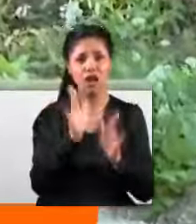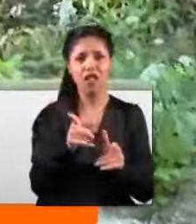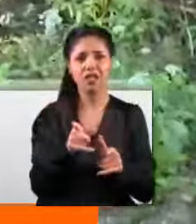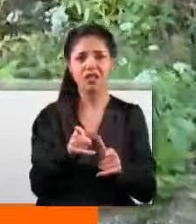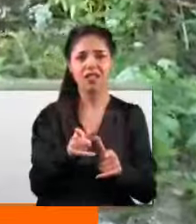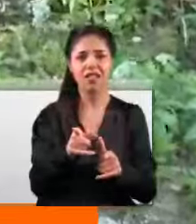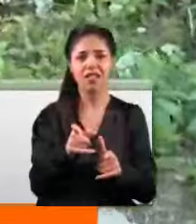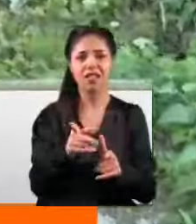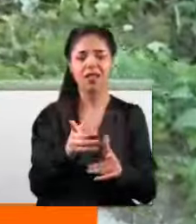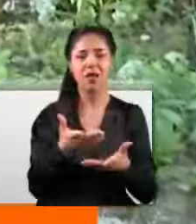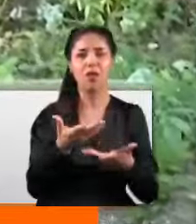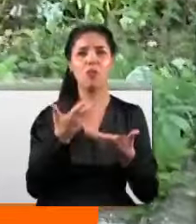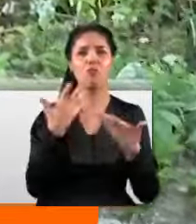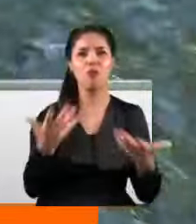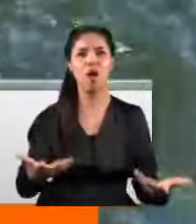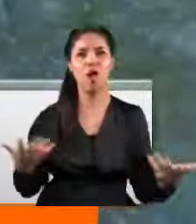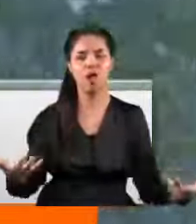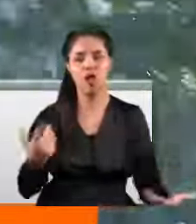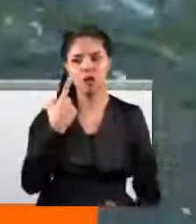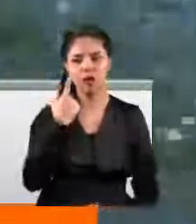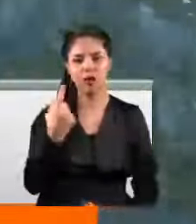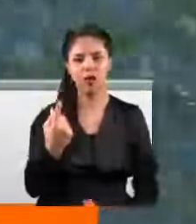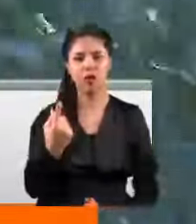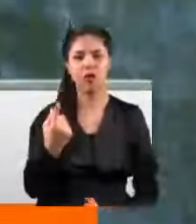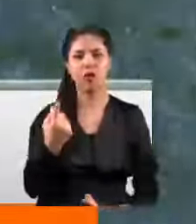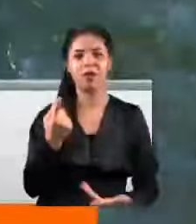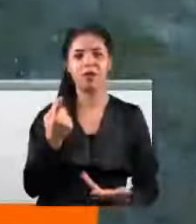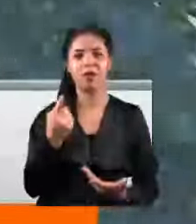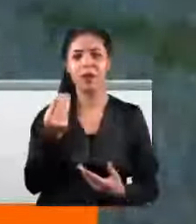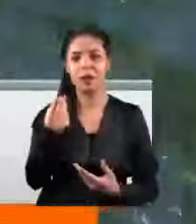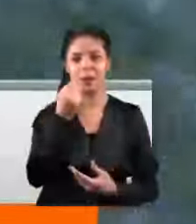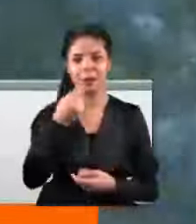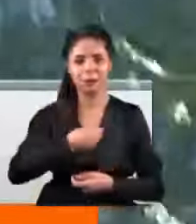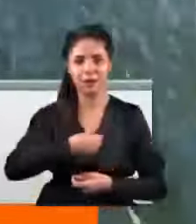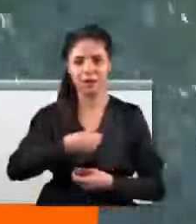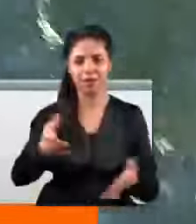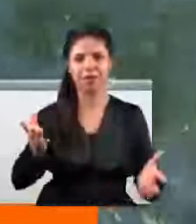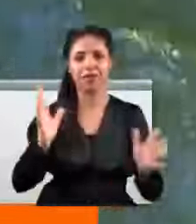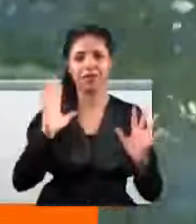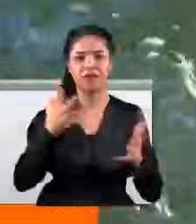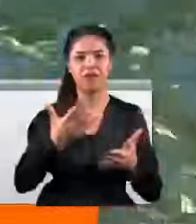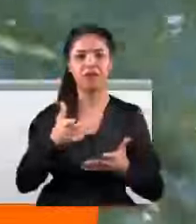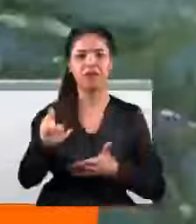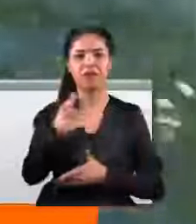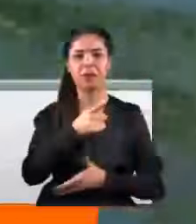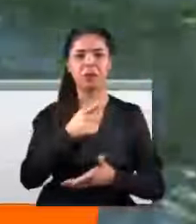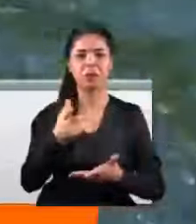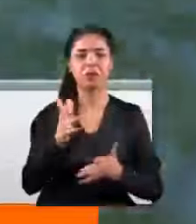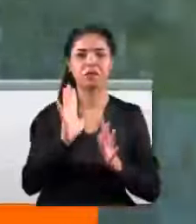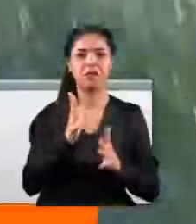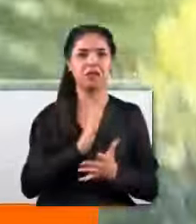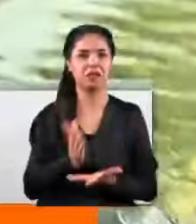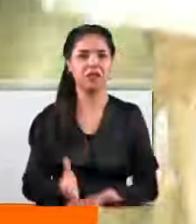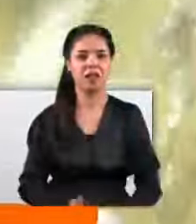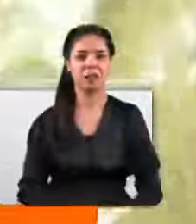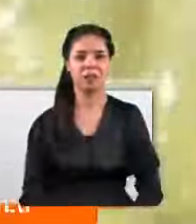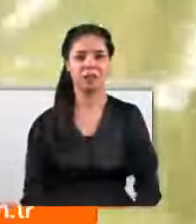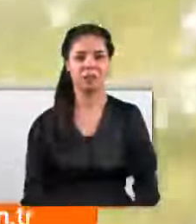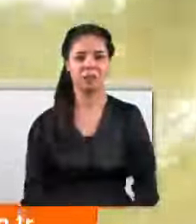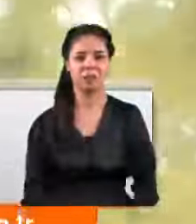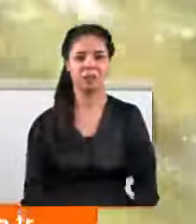iğne atsak suya düşmez belki de. Yemi görünce çılgına döndüler adeta. Birbirleriyle kıyasıya, yarışa girdiler.